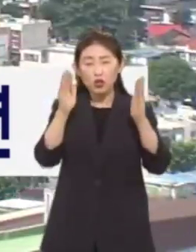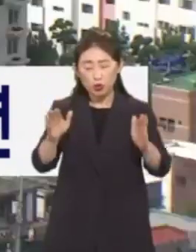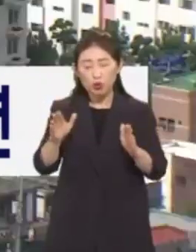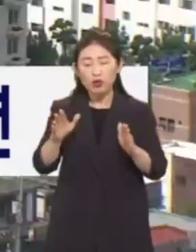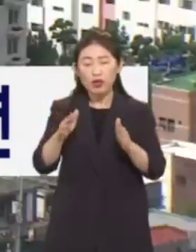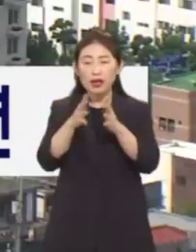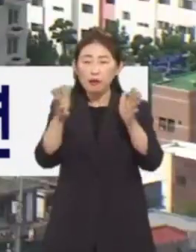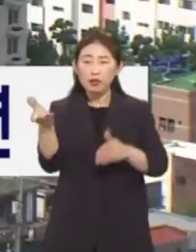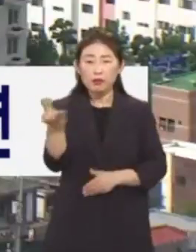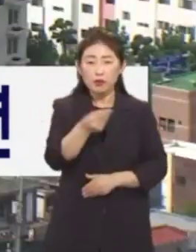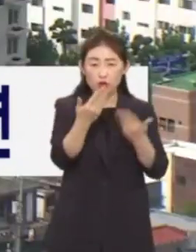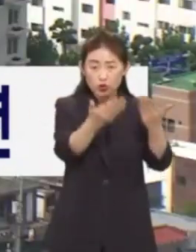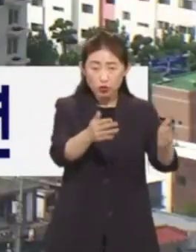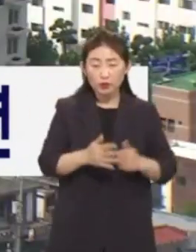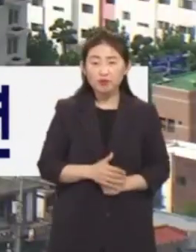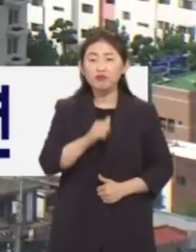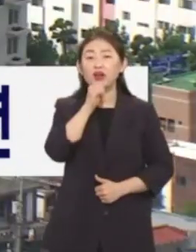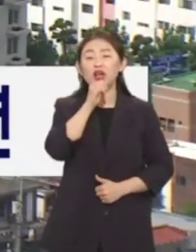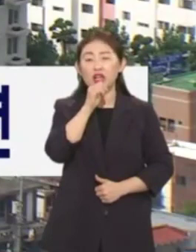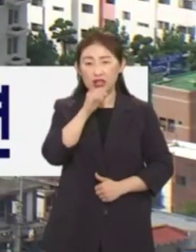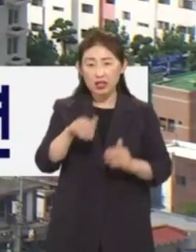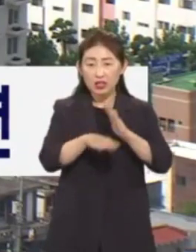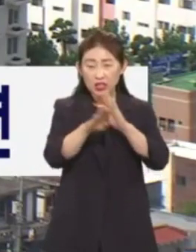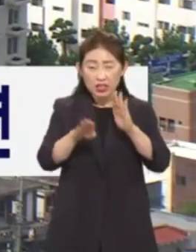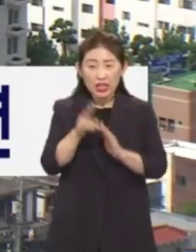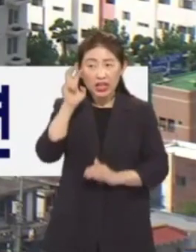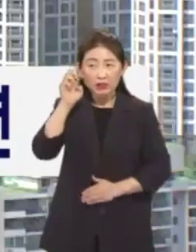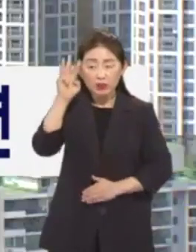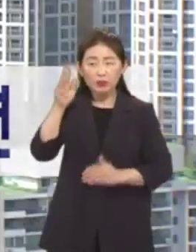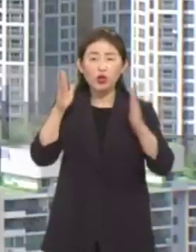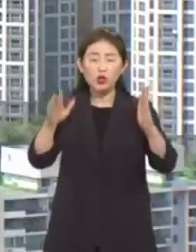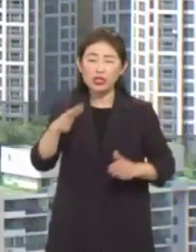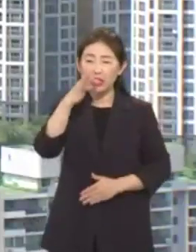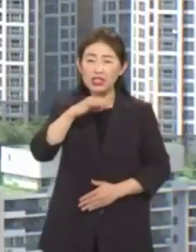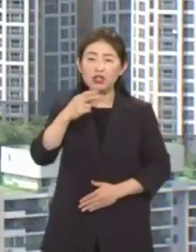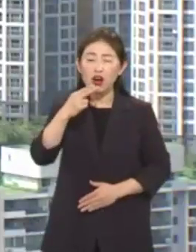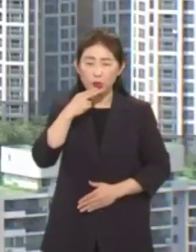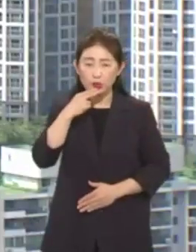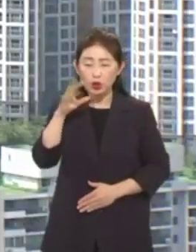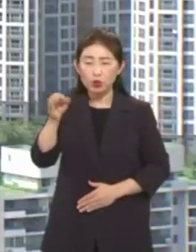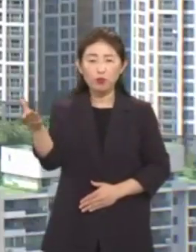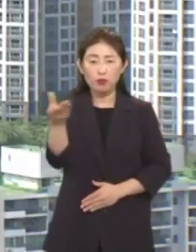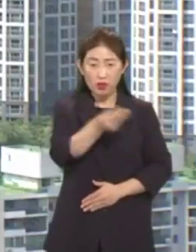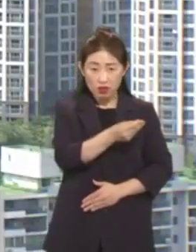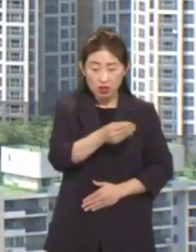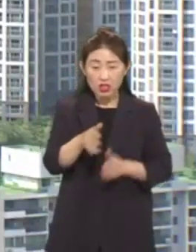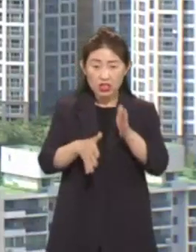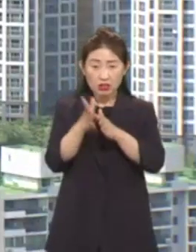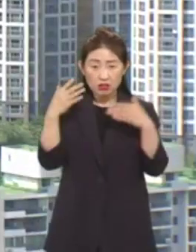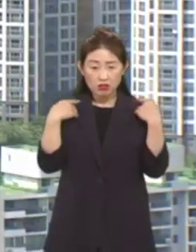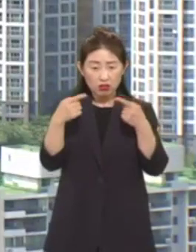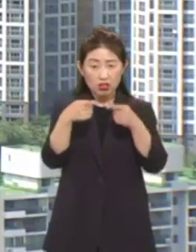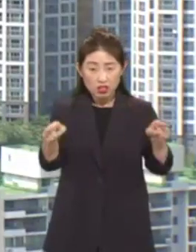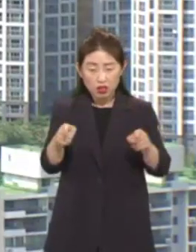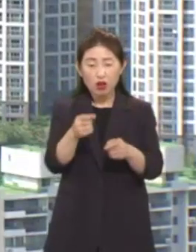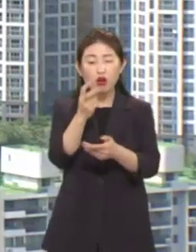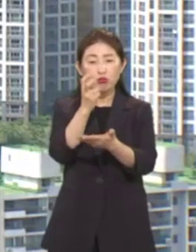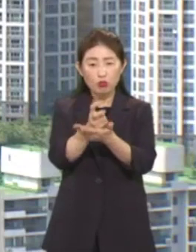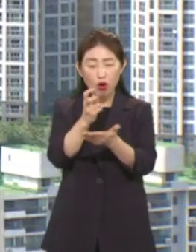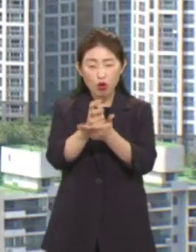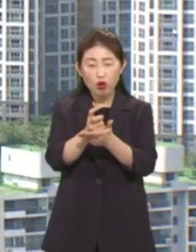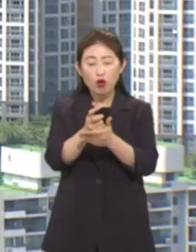했습니다. 또 저소득층에게 최장 23개월간 무이자 대출을 지원하고 시청 1층에서 무료 법률